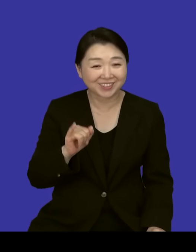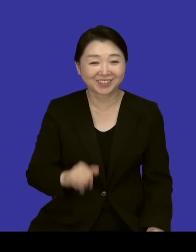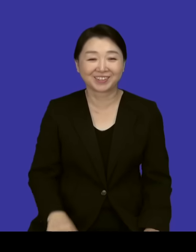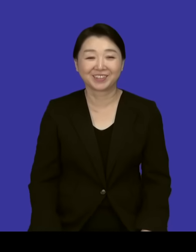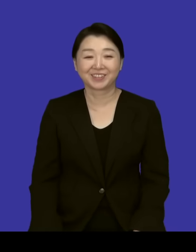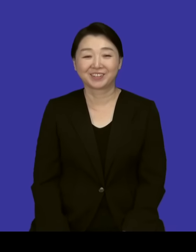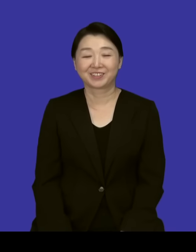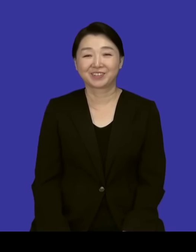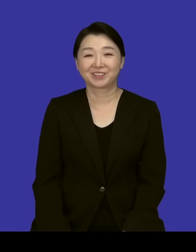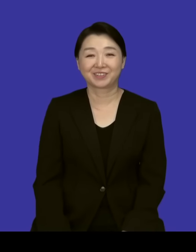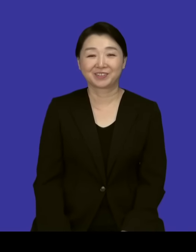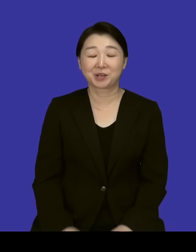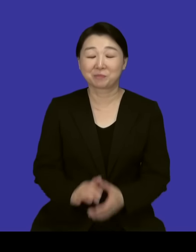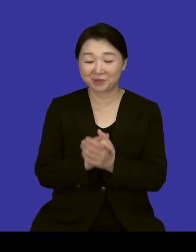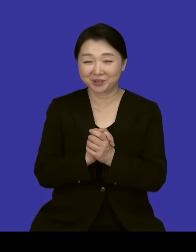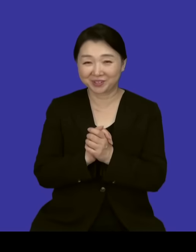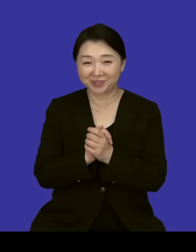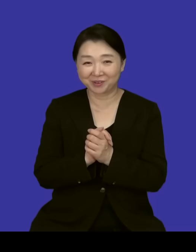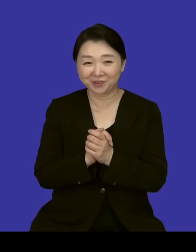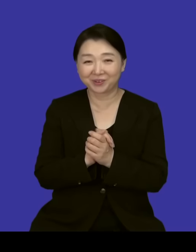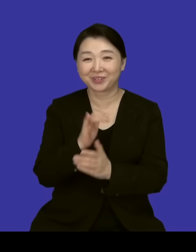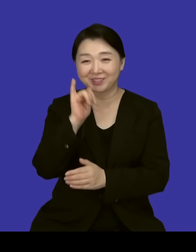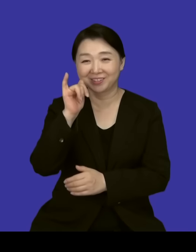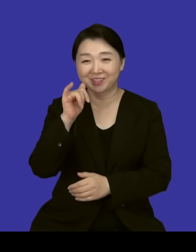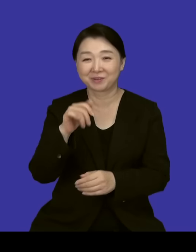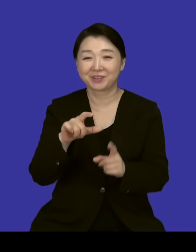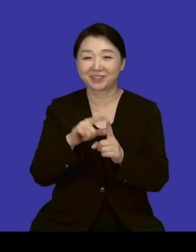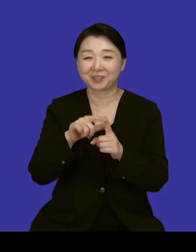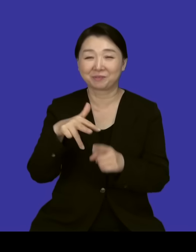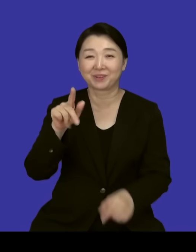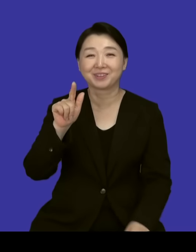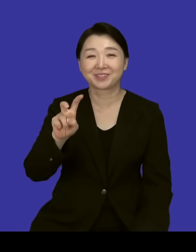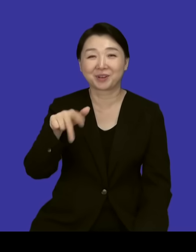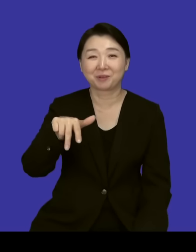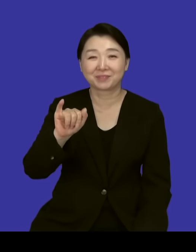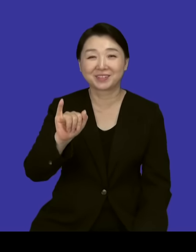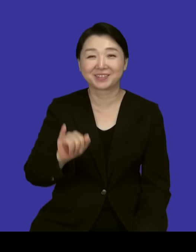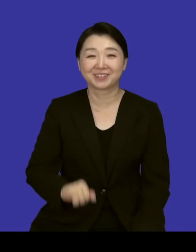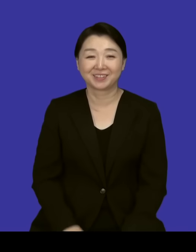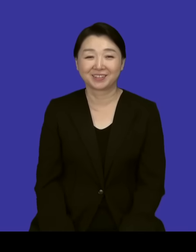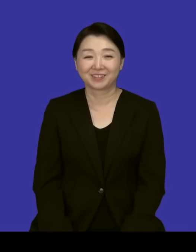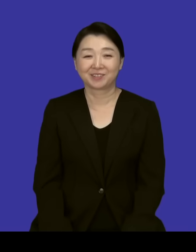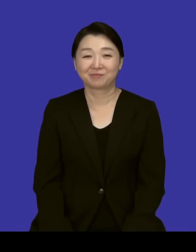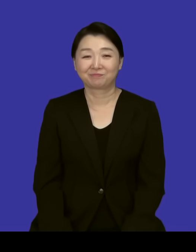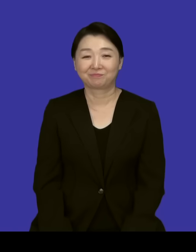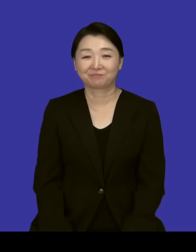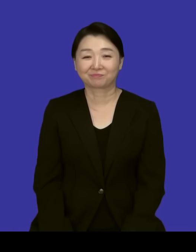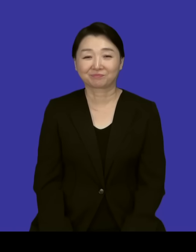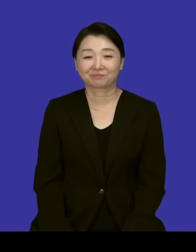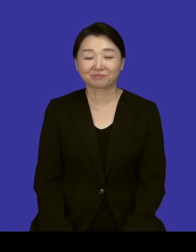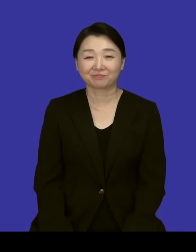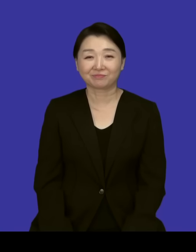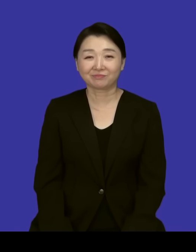점지를. 기도를 용어야 뭐. 점지? 용어가 뭐 잘못됐나? 네.